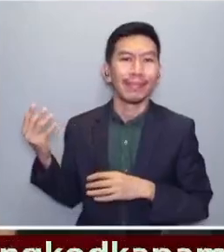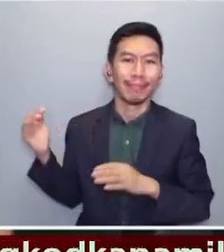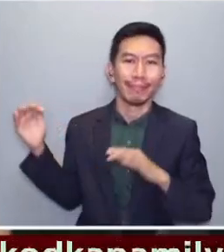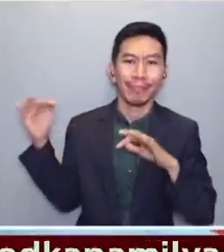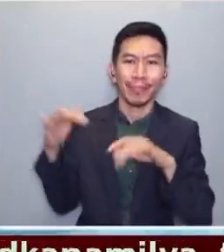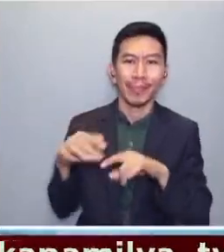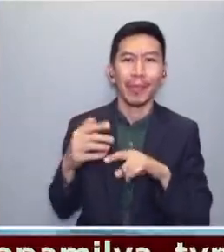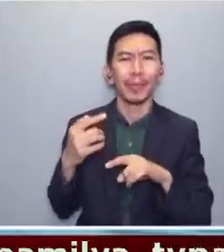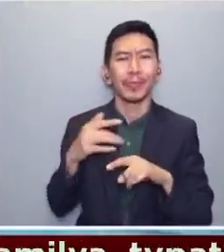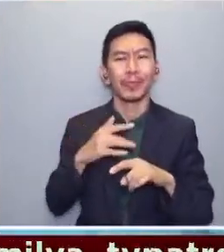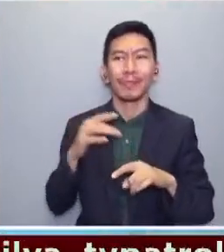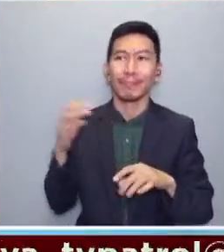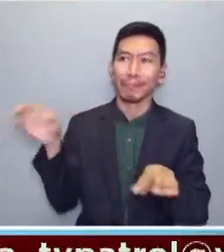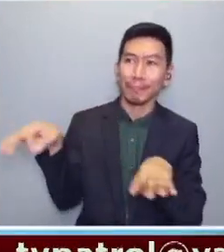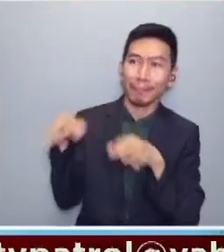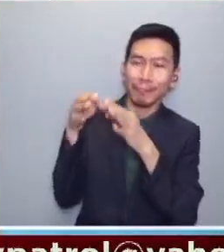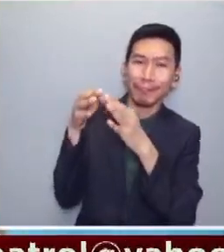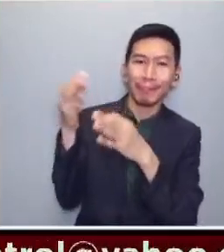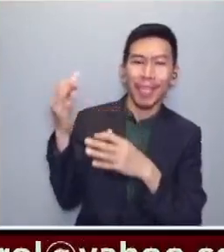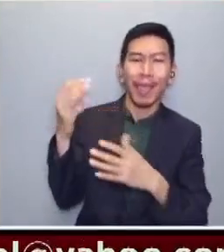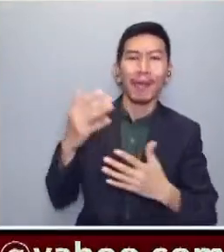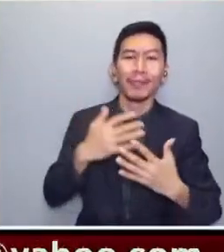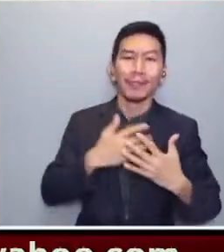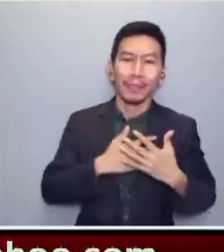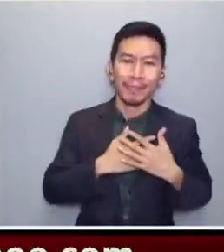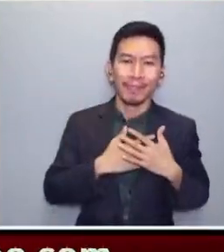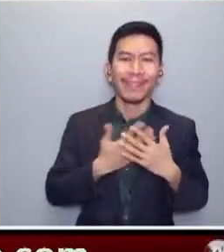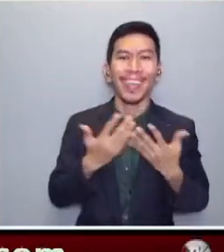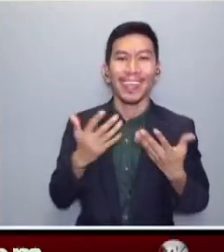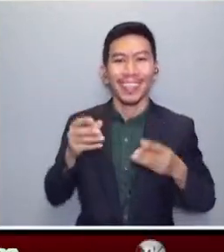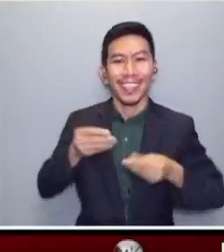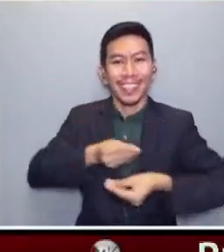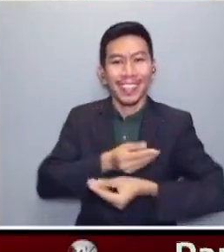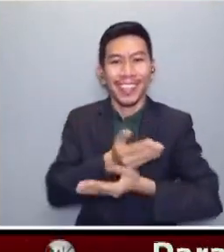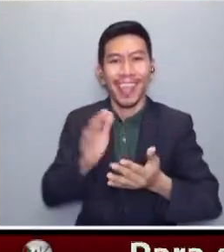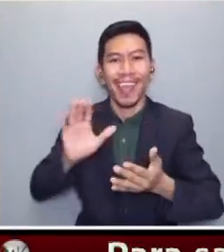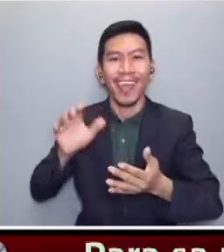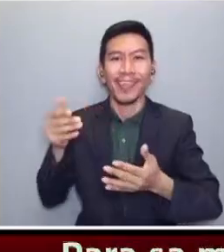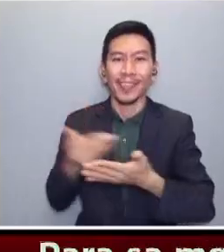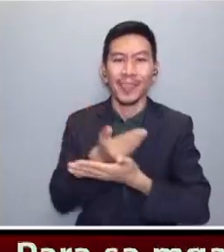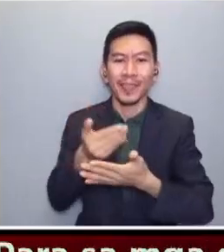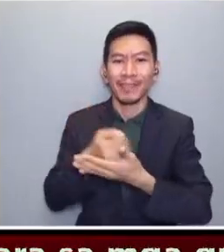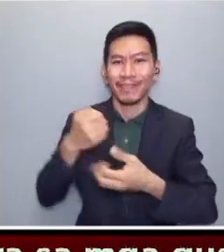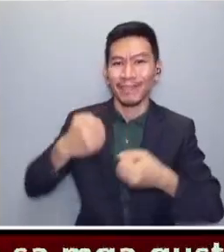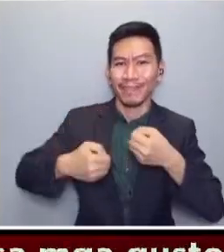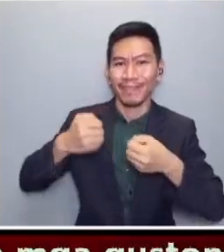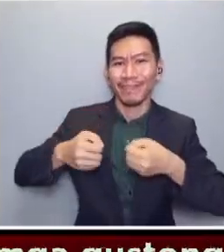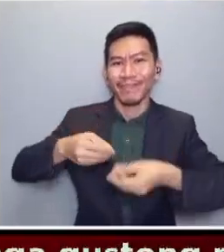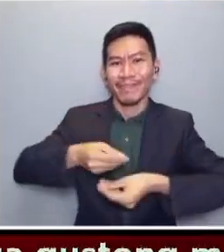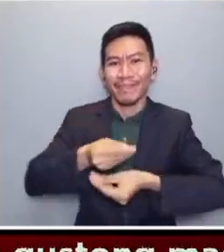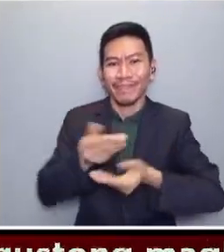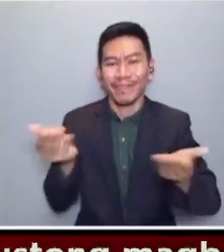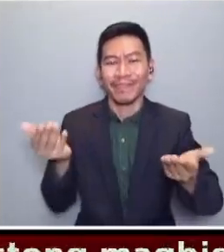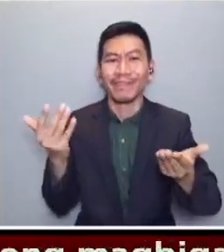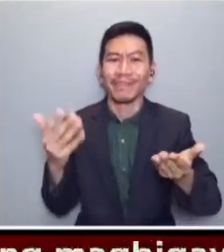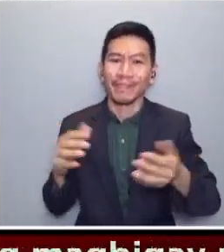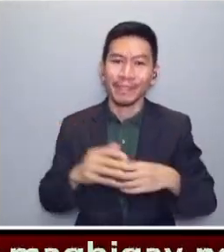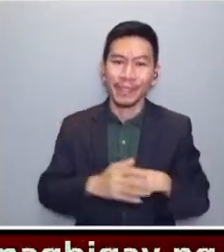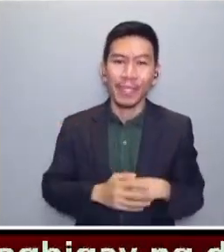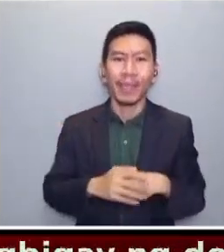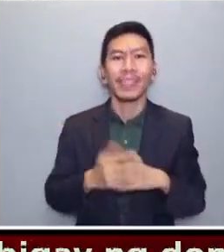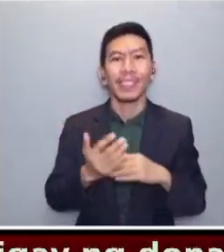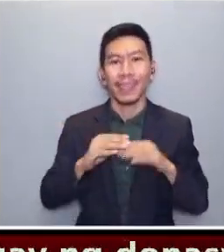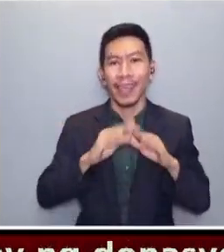na sa mga Olympic medalist ang kanilang mga bagong sasakyan at na-turn over ang house and lot para kay